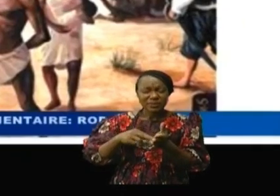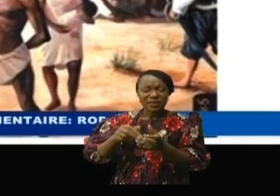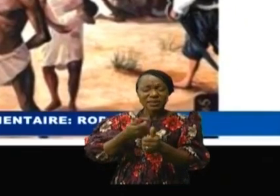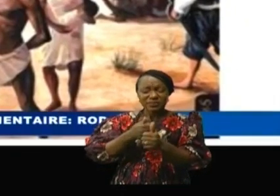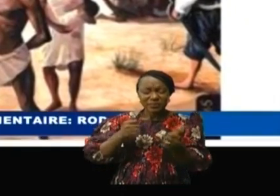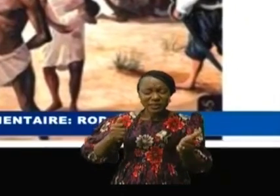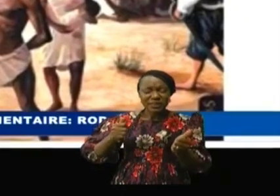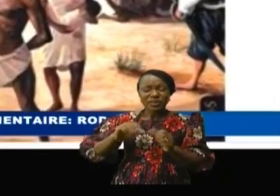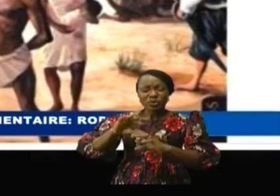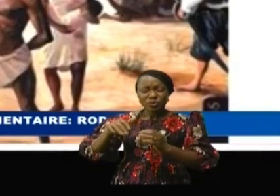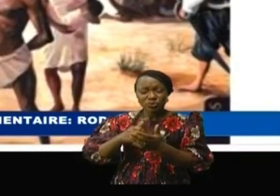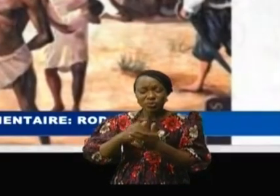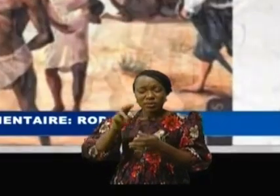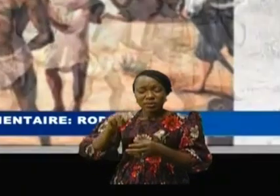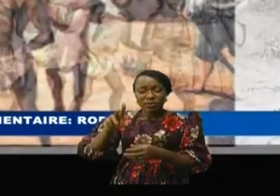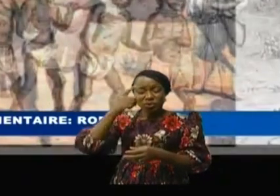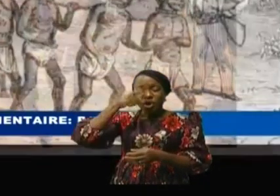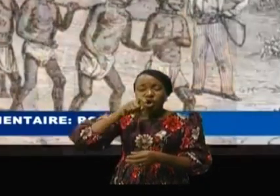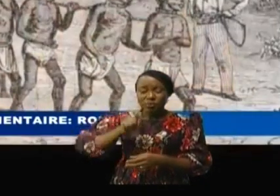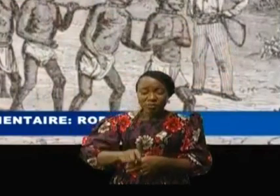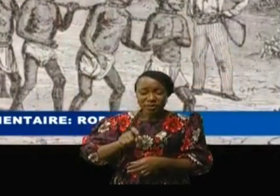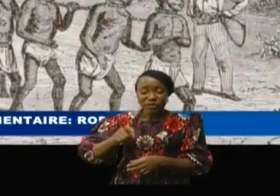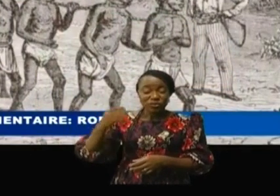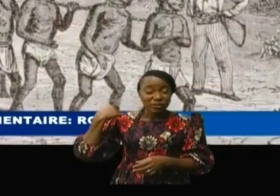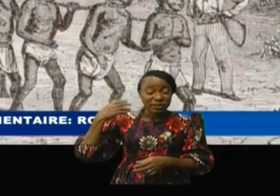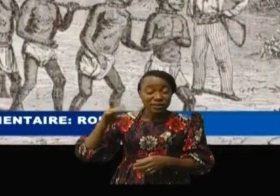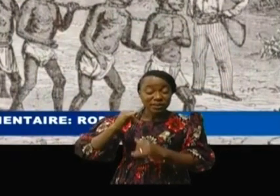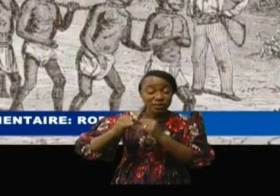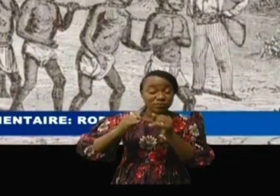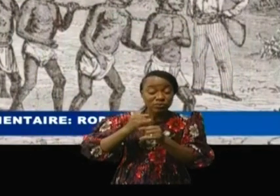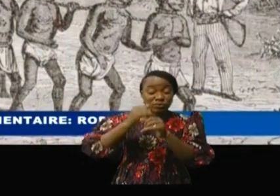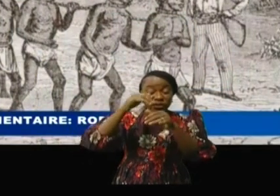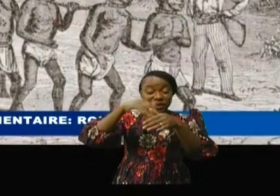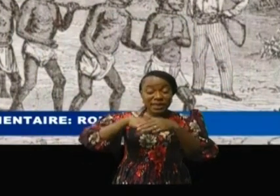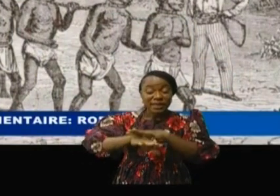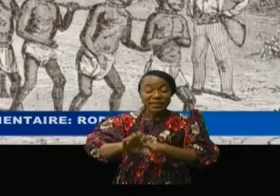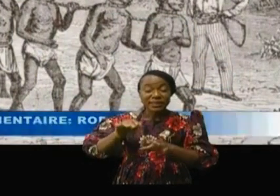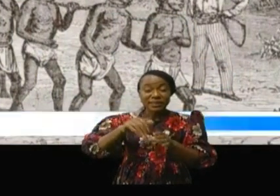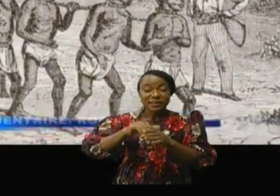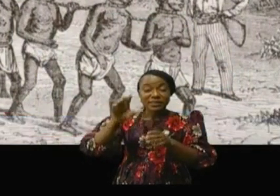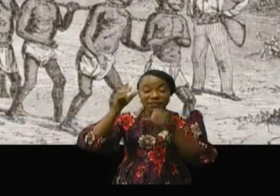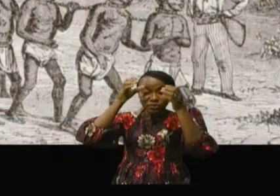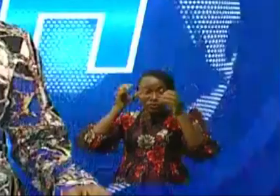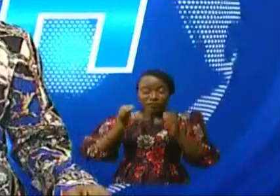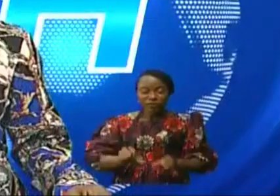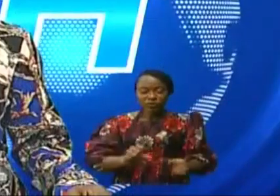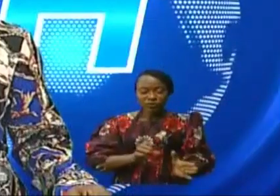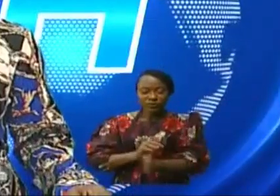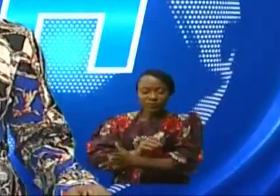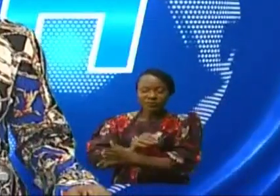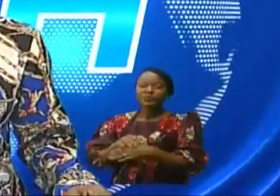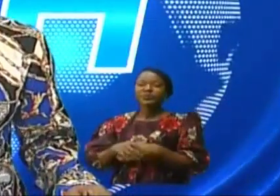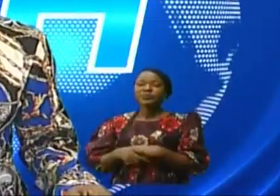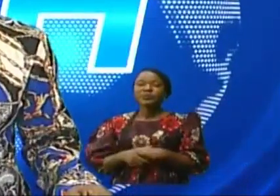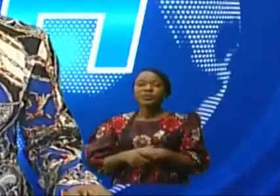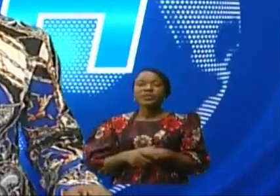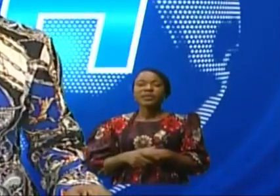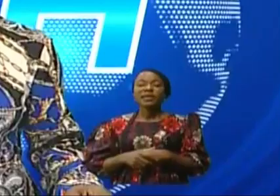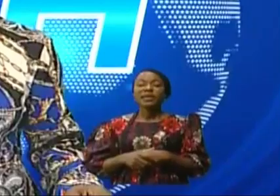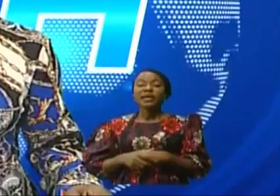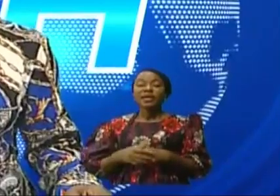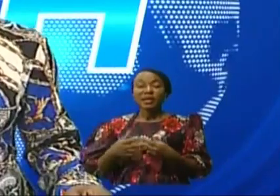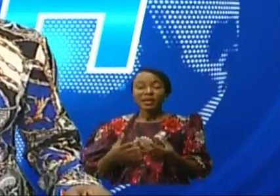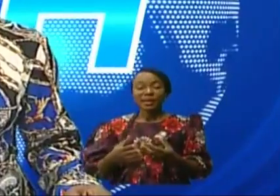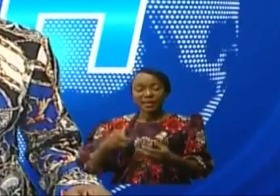ces phénomènes, l'ONU a obligé aux États du monde d'adhérer à cette convention. L'Institut national